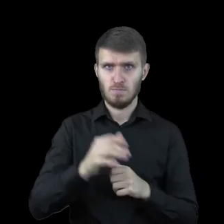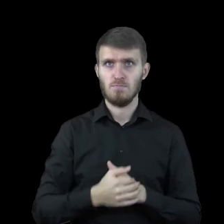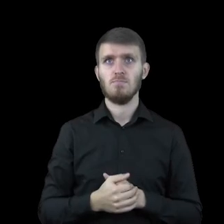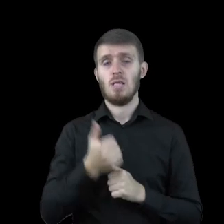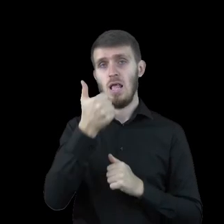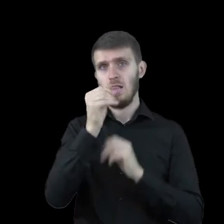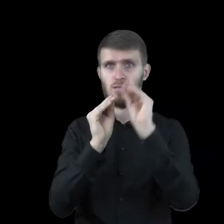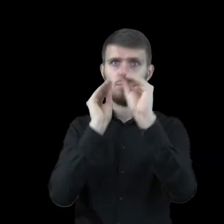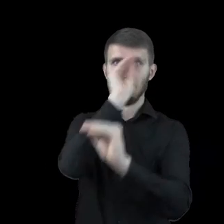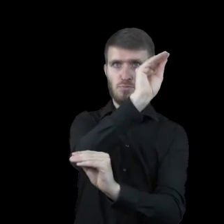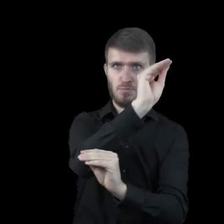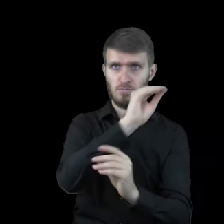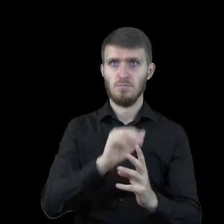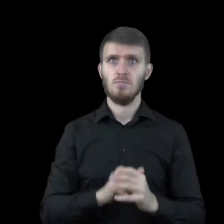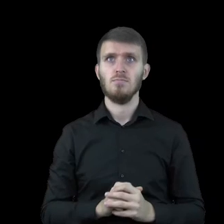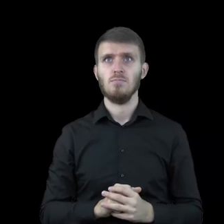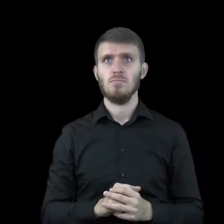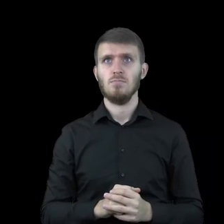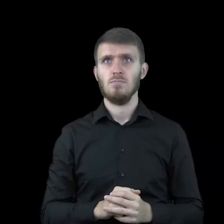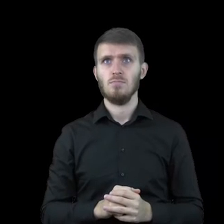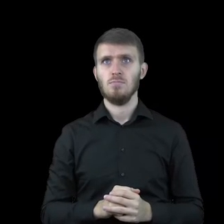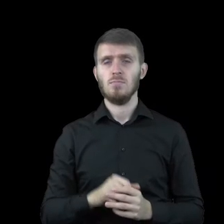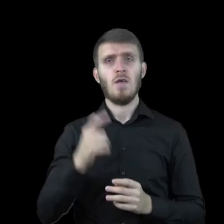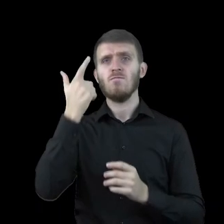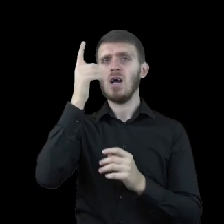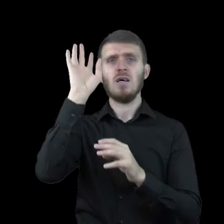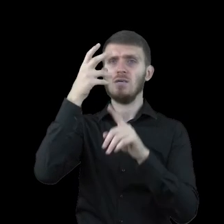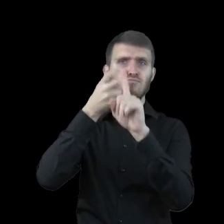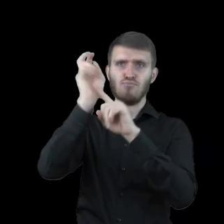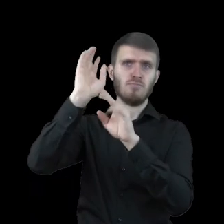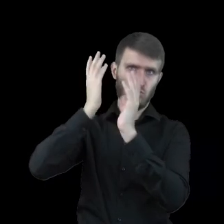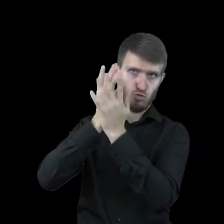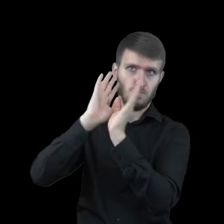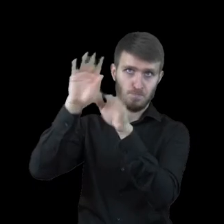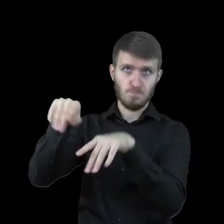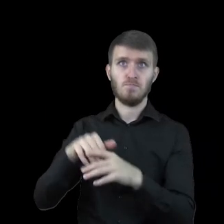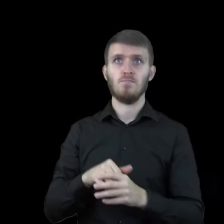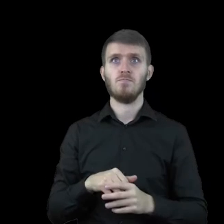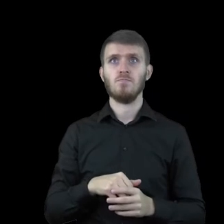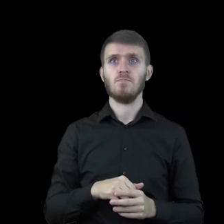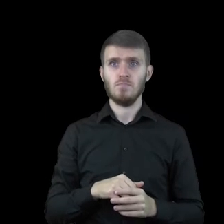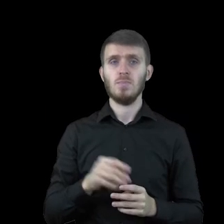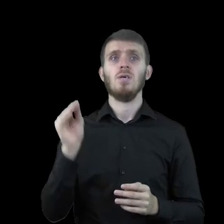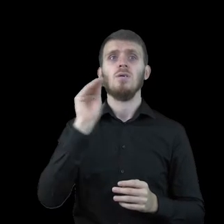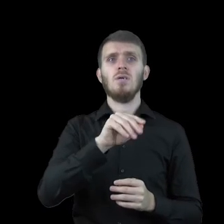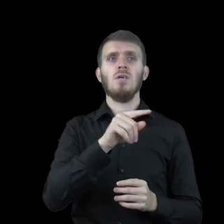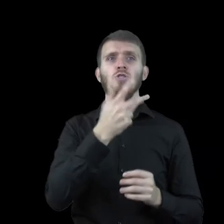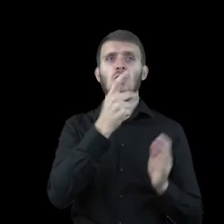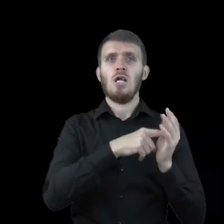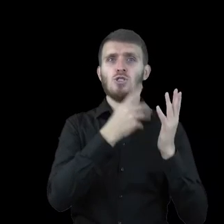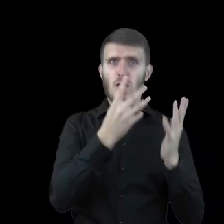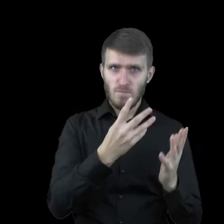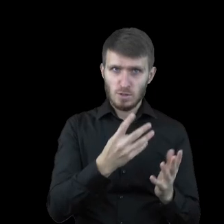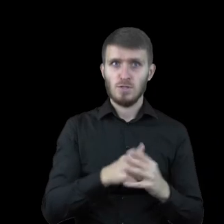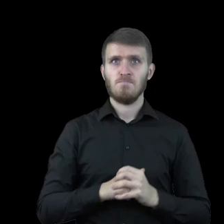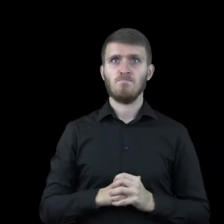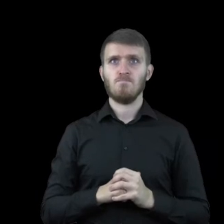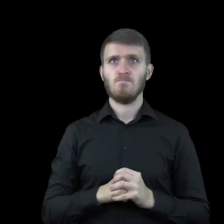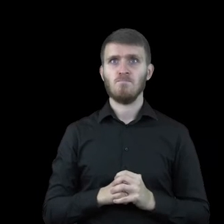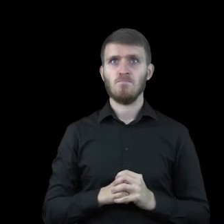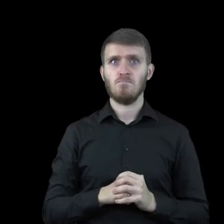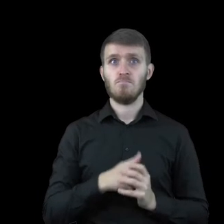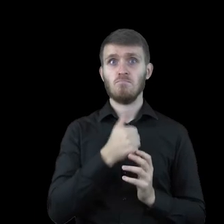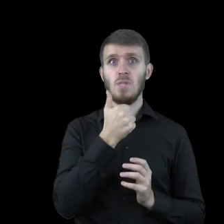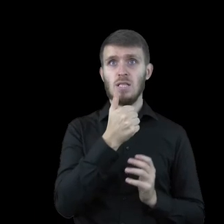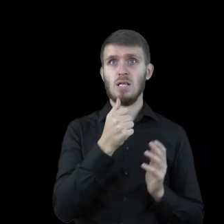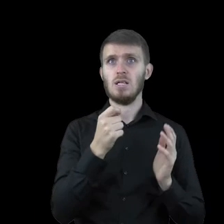3 razy 5 to 15. 1 nam przejdzie. To nie jest nam potrzebne. 3 razy 3 to 9. Jeszcze nasza 1